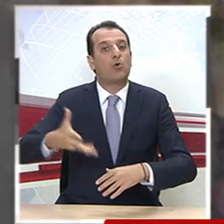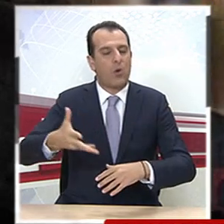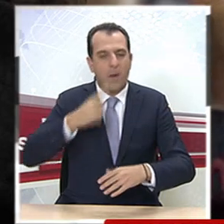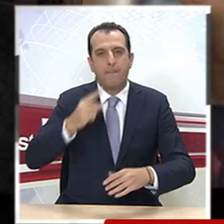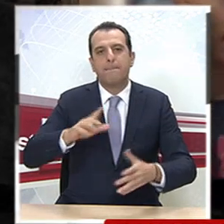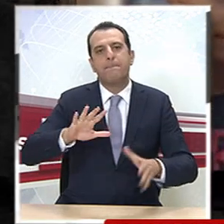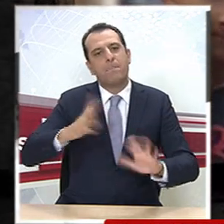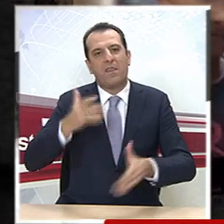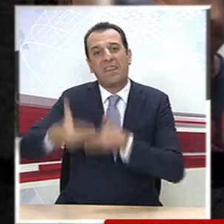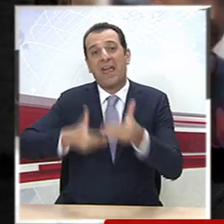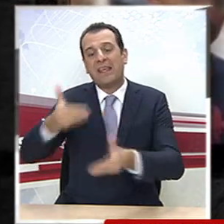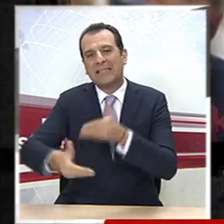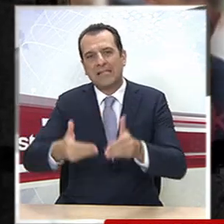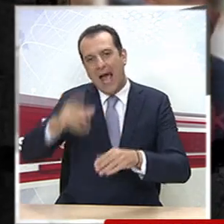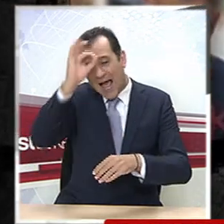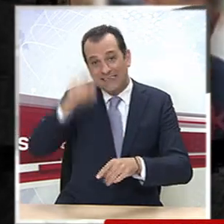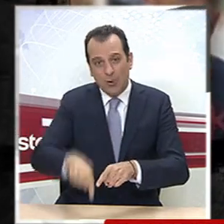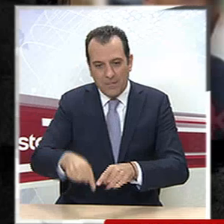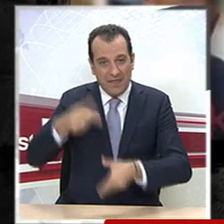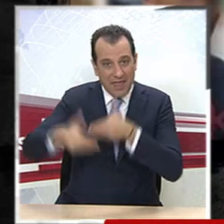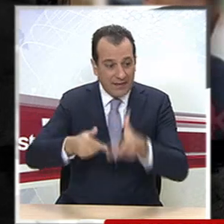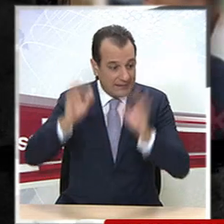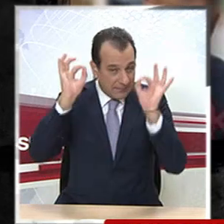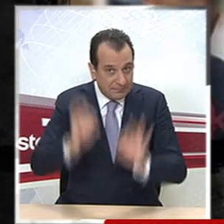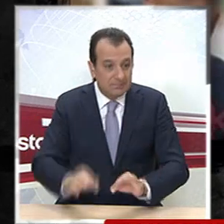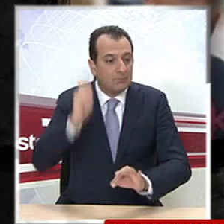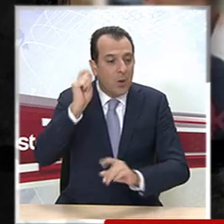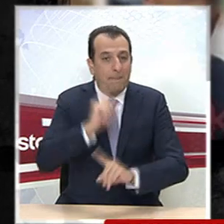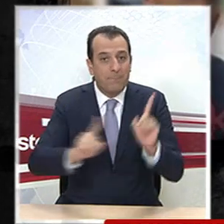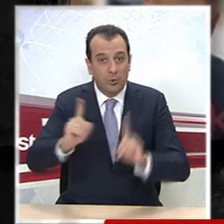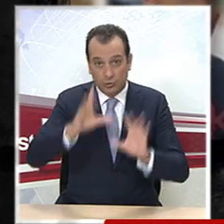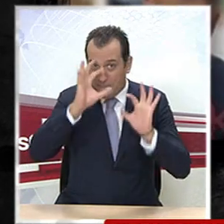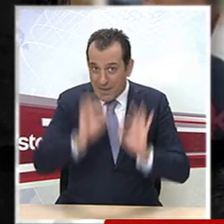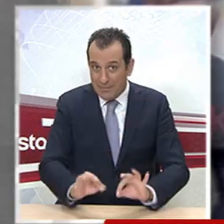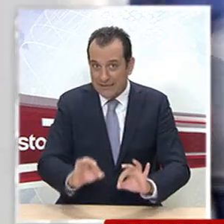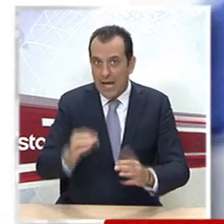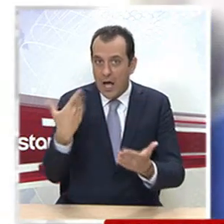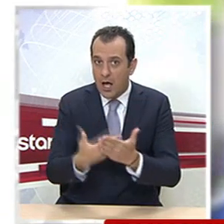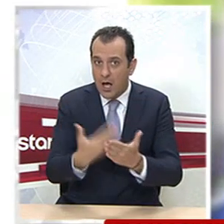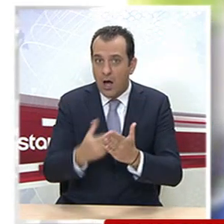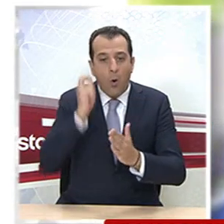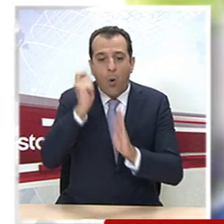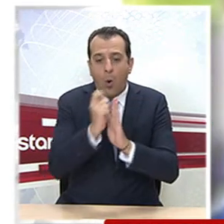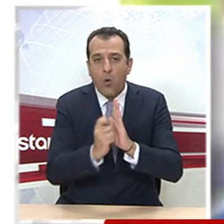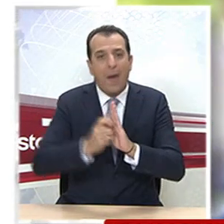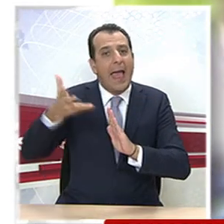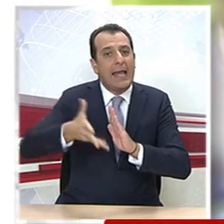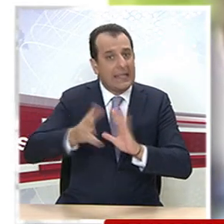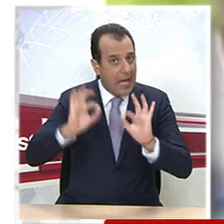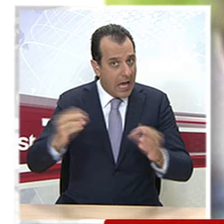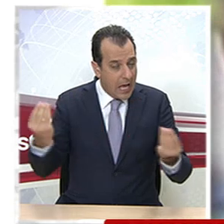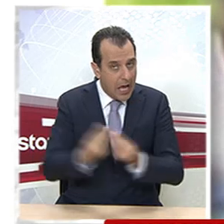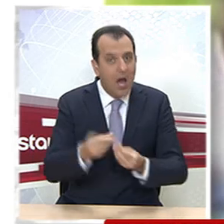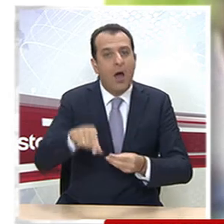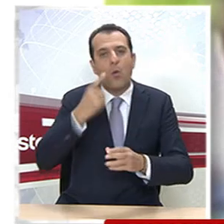υπάρχει μια διαδικασία τώρα από την ελληνική αστυνομία προκειμένου να ταυτοποιηθούν και να δουν αν όλα αυτά είναι τα πραγματικά τους στοιχεία, ώστε να δουν αν